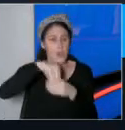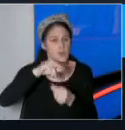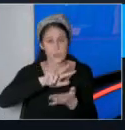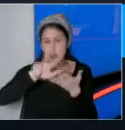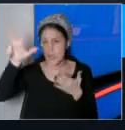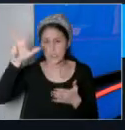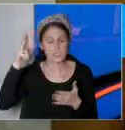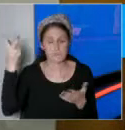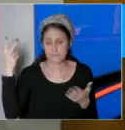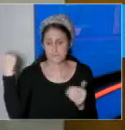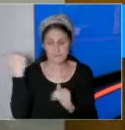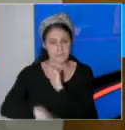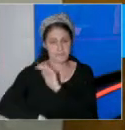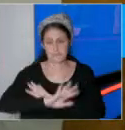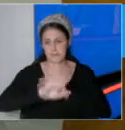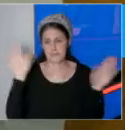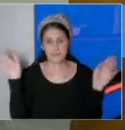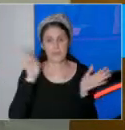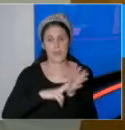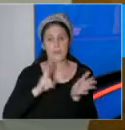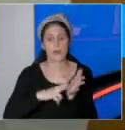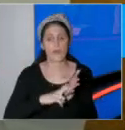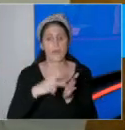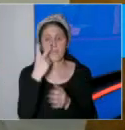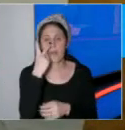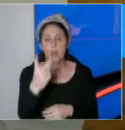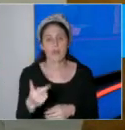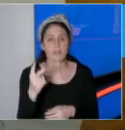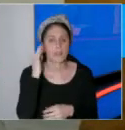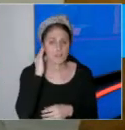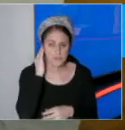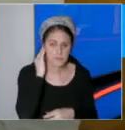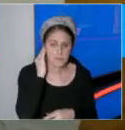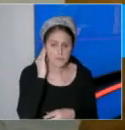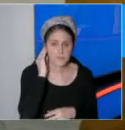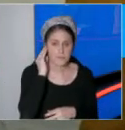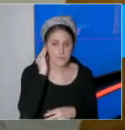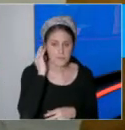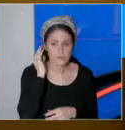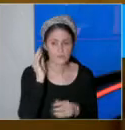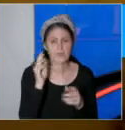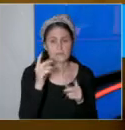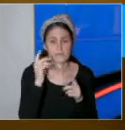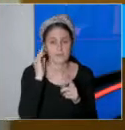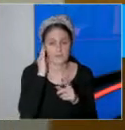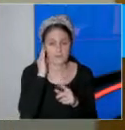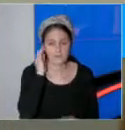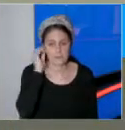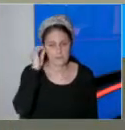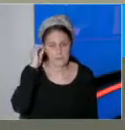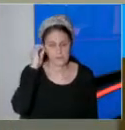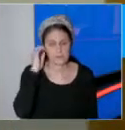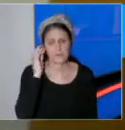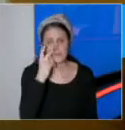לסיים את העניין. אפשר היום לקופות החולים, וראית שאני גם מכיר את ההיערכות של מכבי שירותי בריאות, היום ראש הממשלה ביקר שם, ראינו